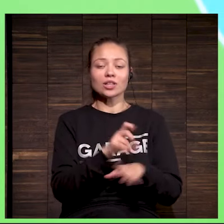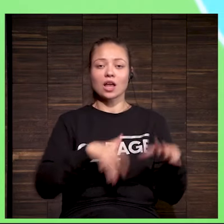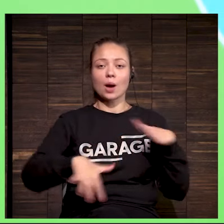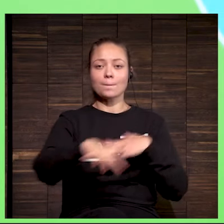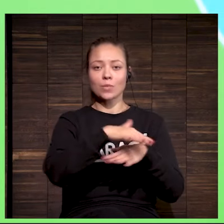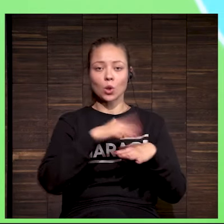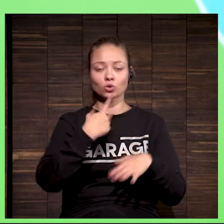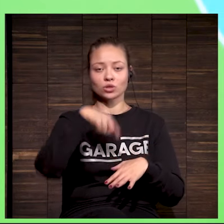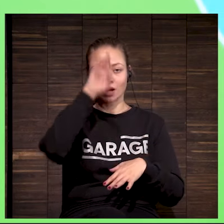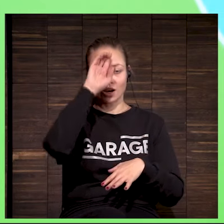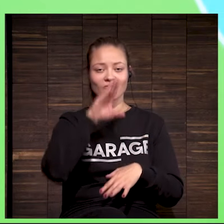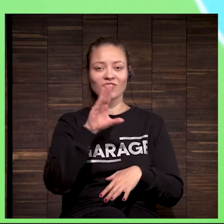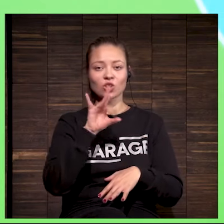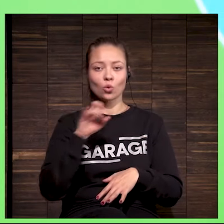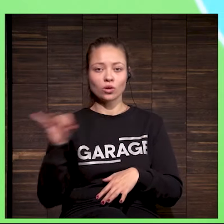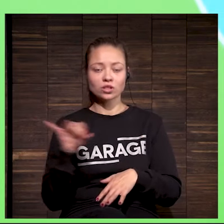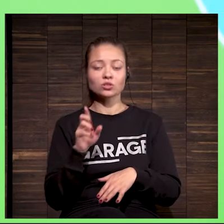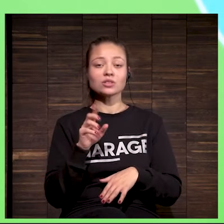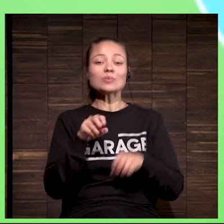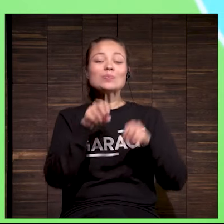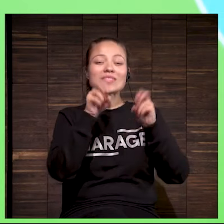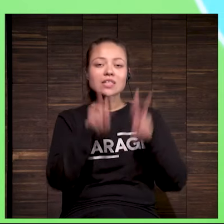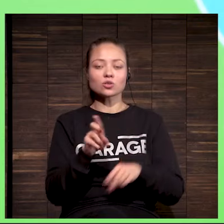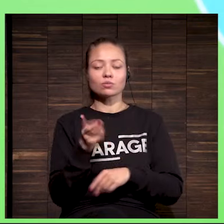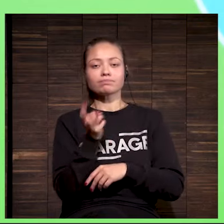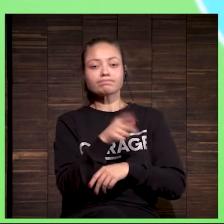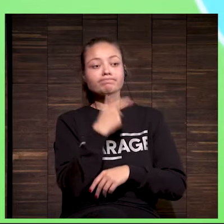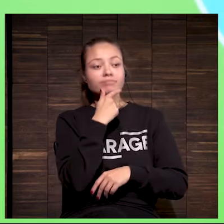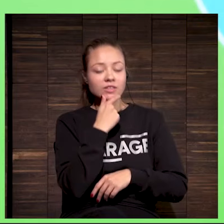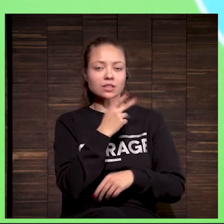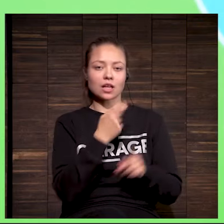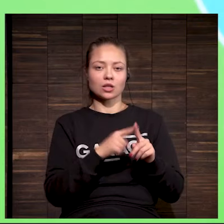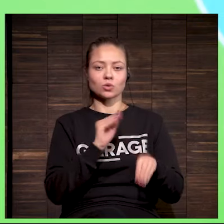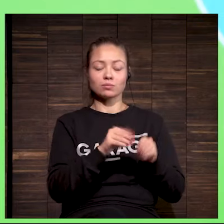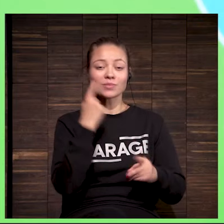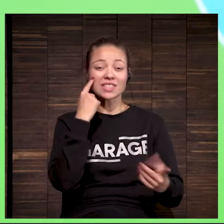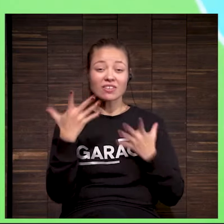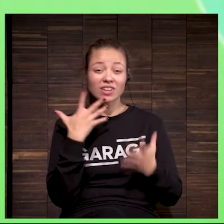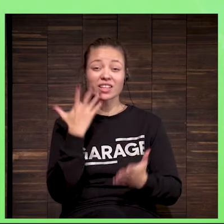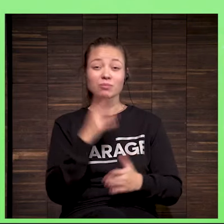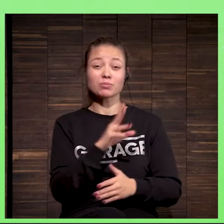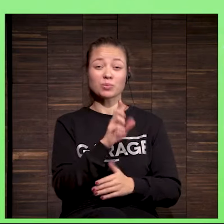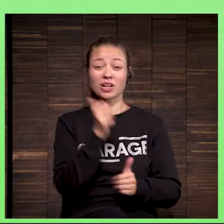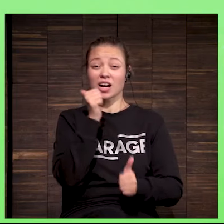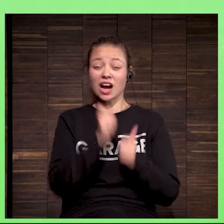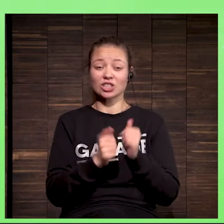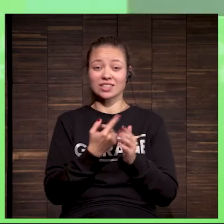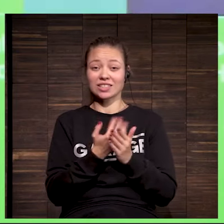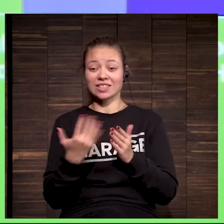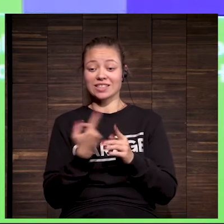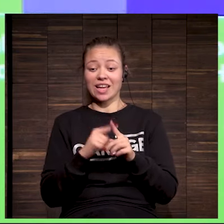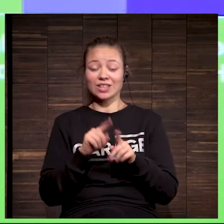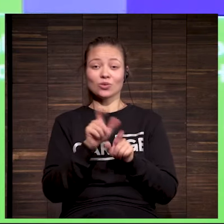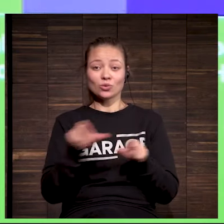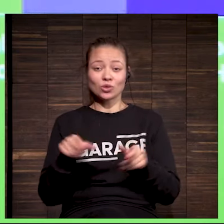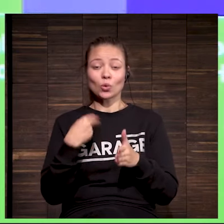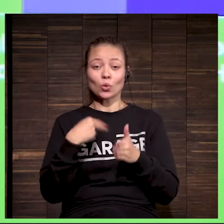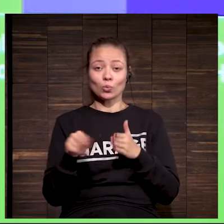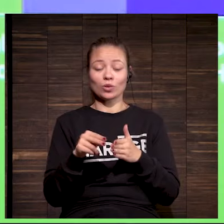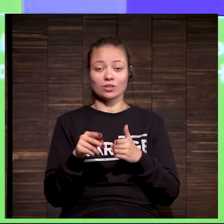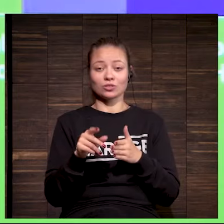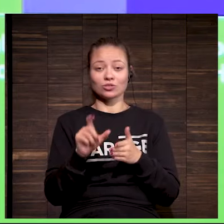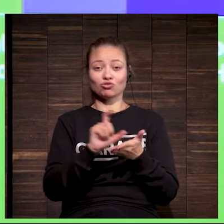короля у виктории специально для того чтобы посмотреть на этой инсталляции вы поставляете если каждый бой затих людей купил чашку кофе вот вам